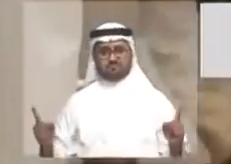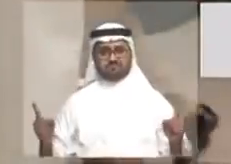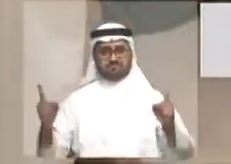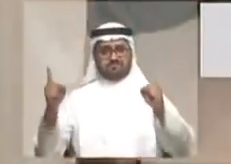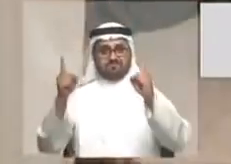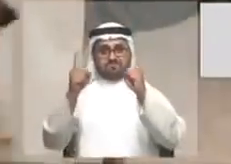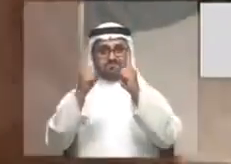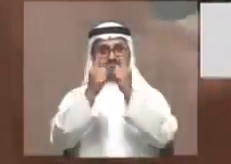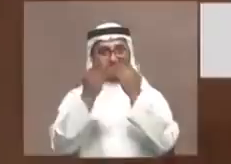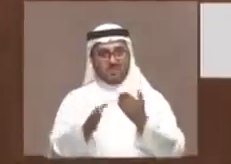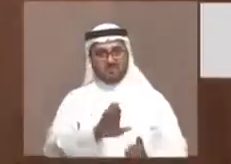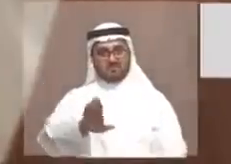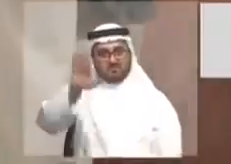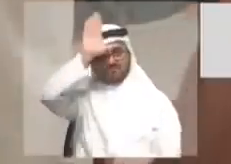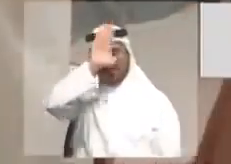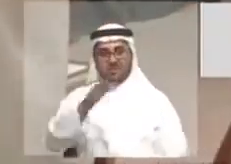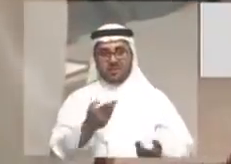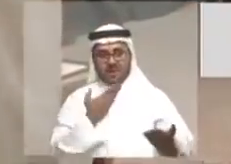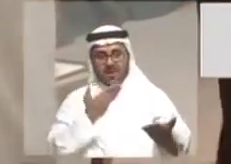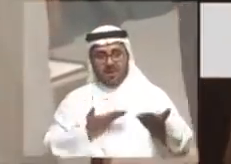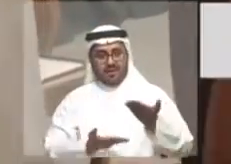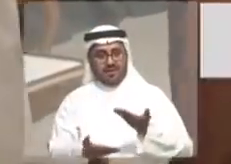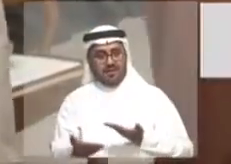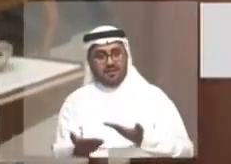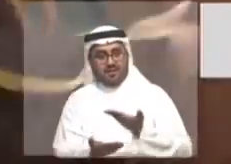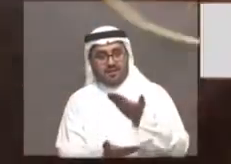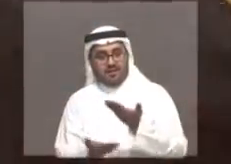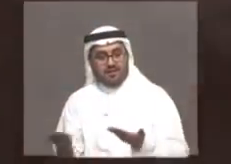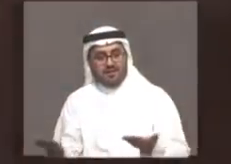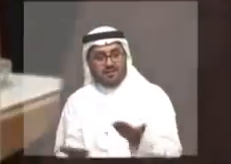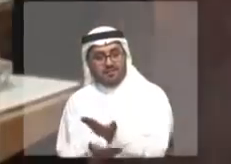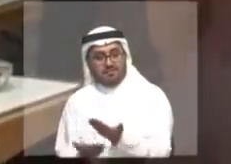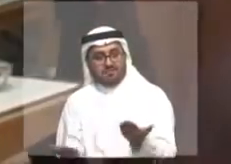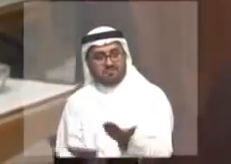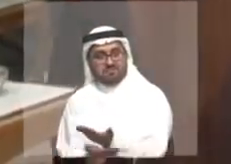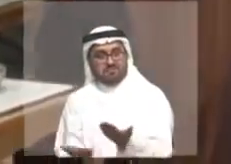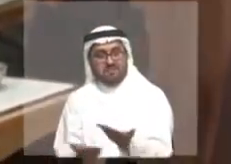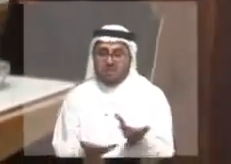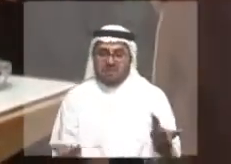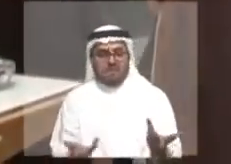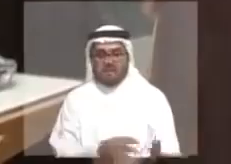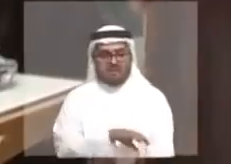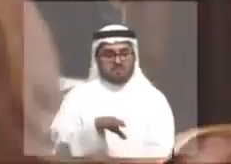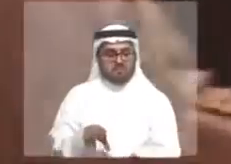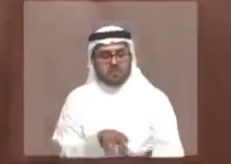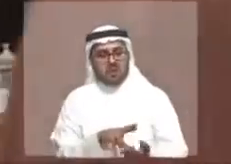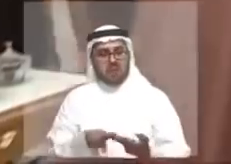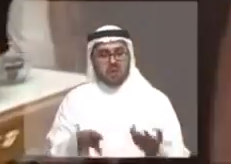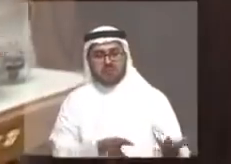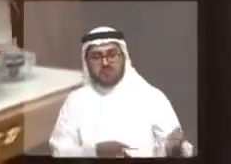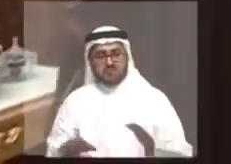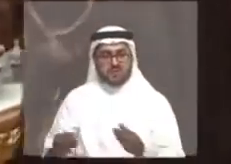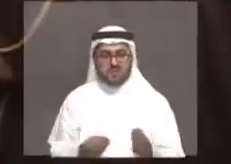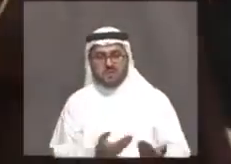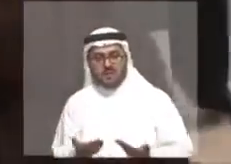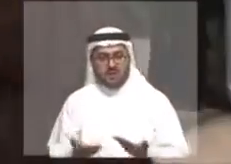العربية 29. وجرى خلال اللقاء استعراض العلاقات الأخوية بين البلدين وبحث مستجدات الأوضاع في